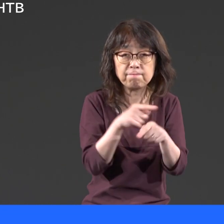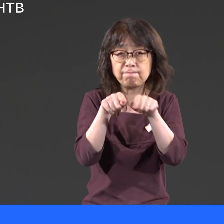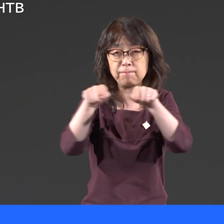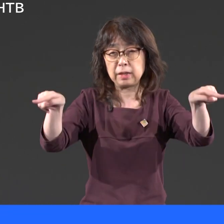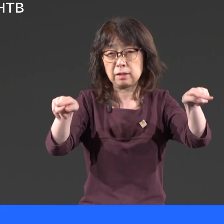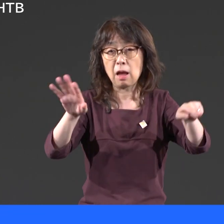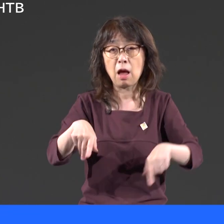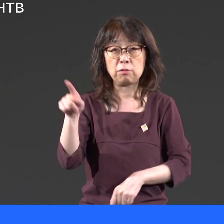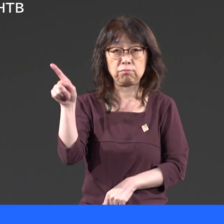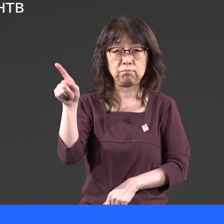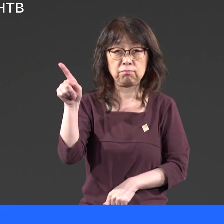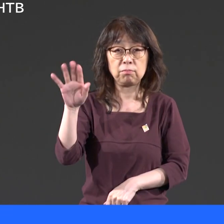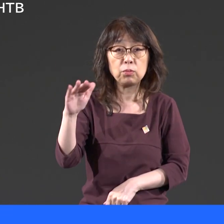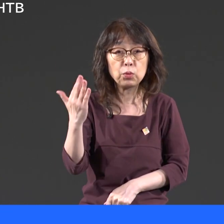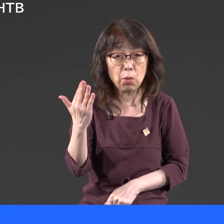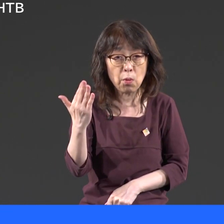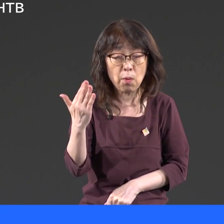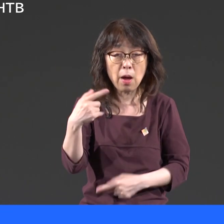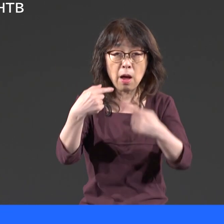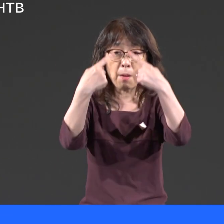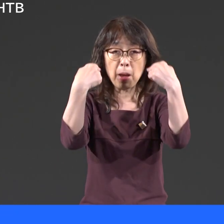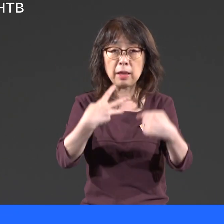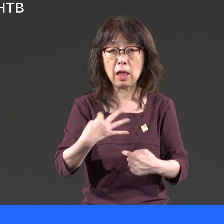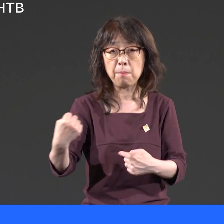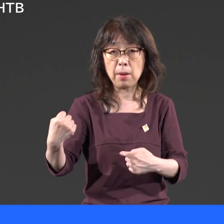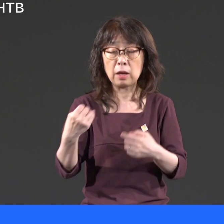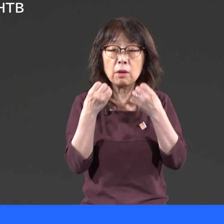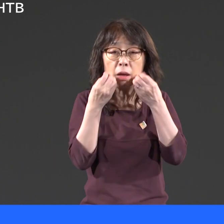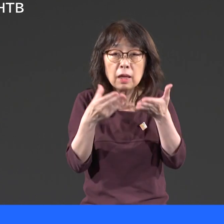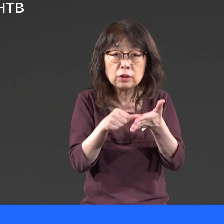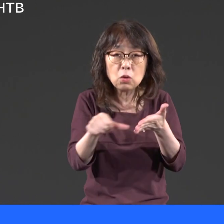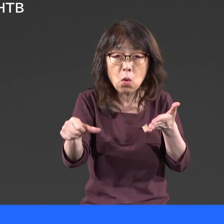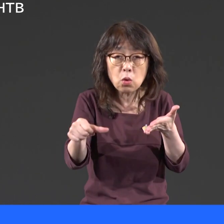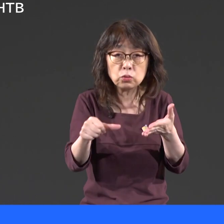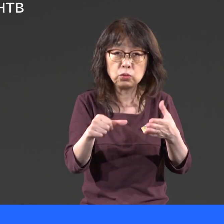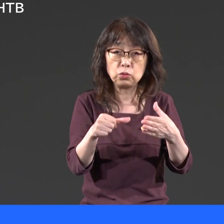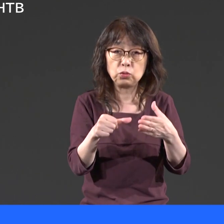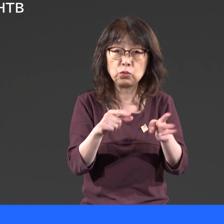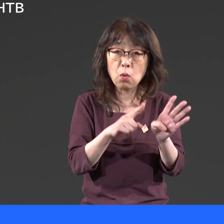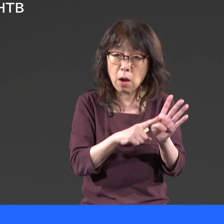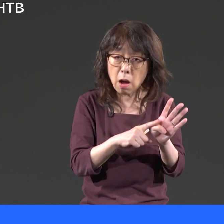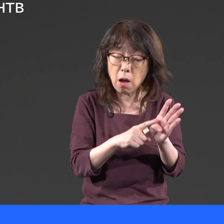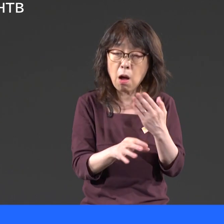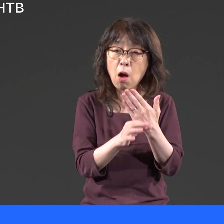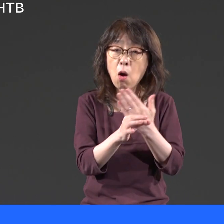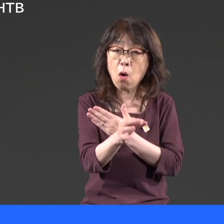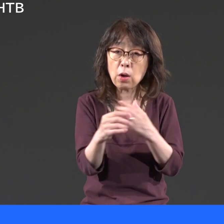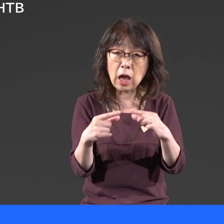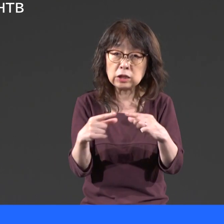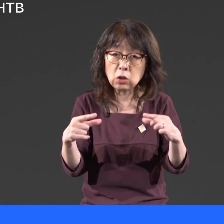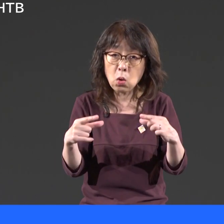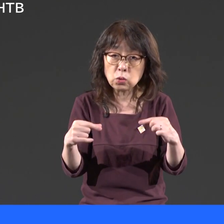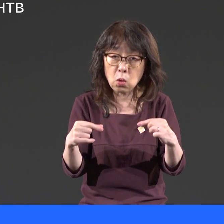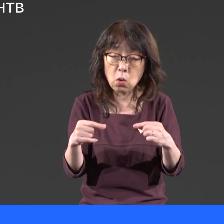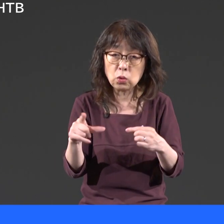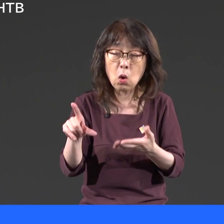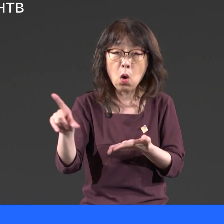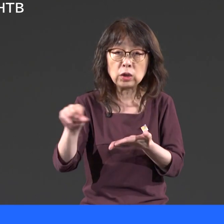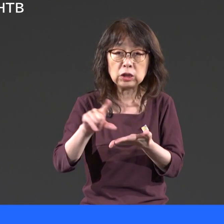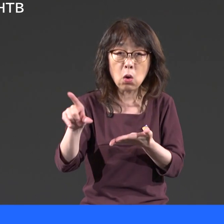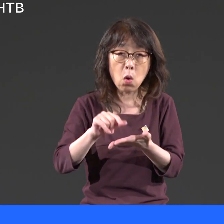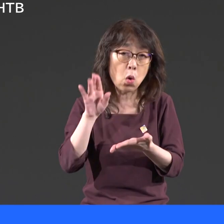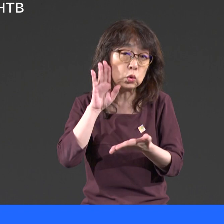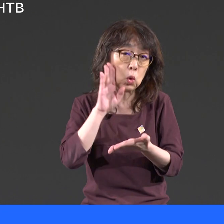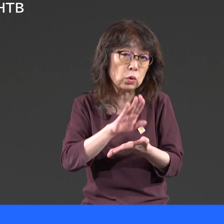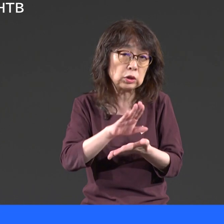りマイナンバーカードの新規登録だったりですとか、保険証との利用促進度が進める中で、やはり